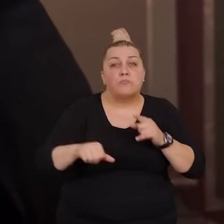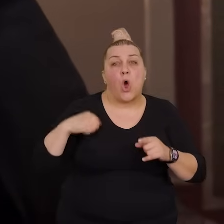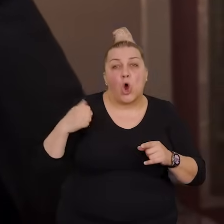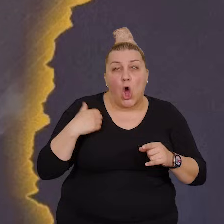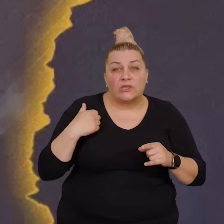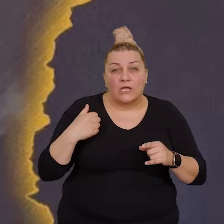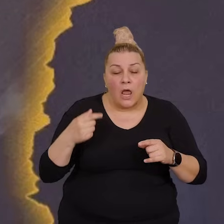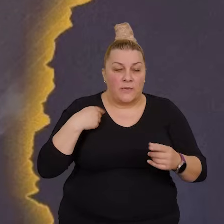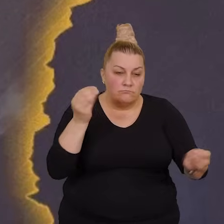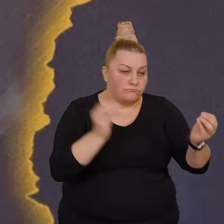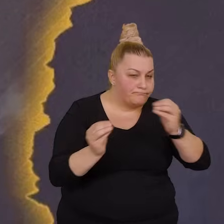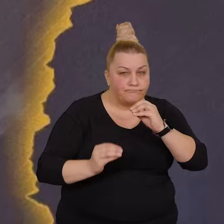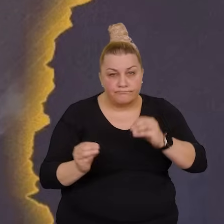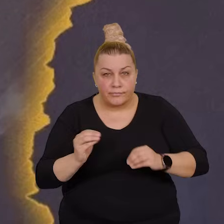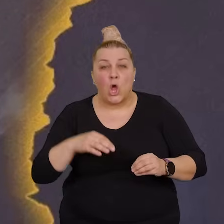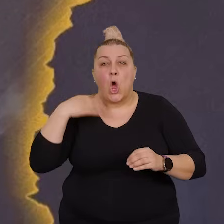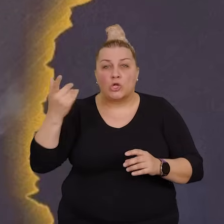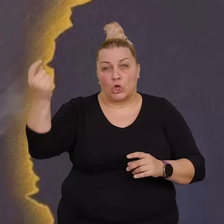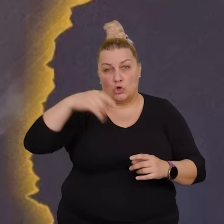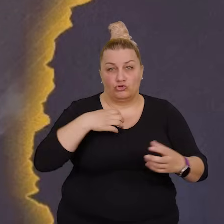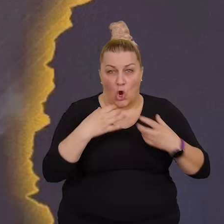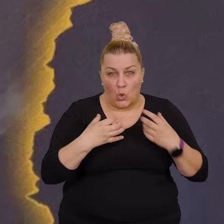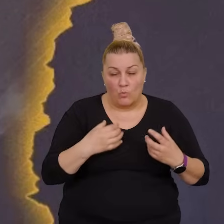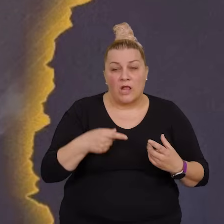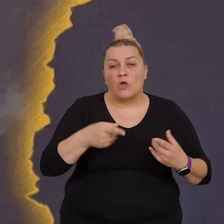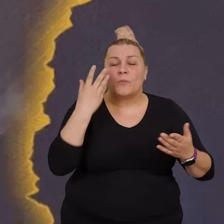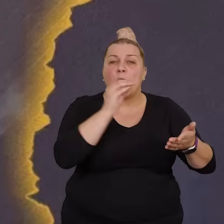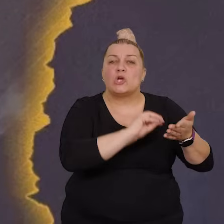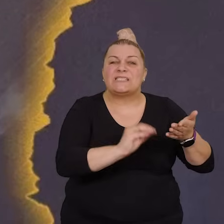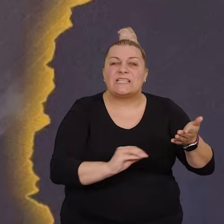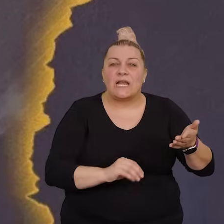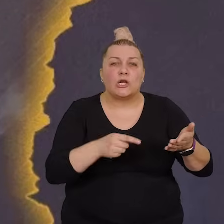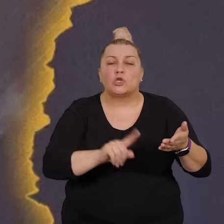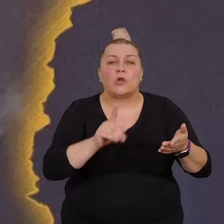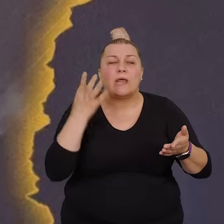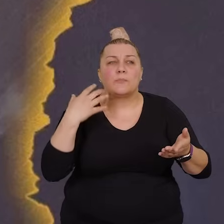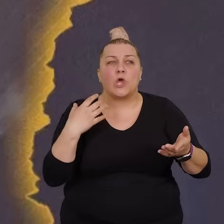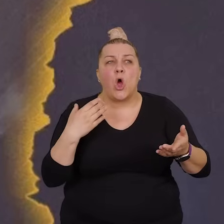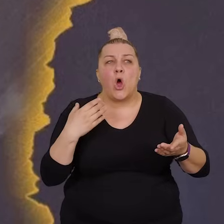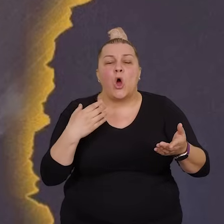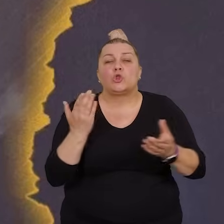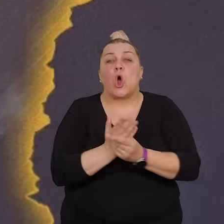nego što je Spacey došao ovdje. Međutim, to je bio scenarij čistog igrama filma, to nije bio igrama dokumentarni. Ali nije prošao Havcu. Oni su to